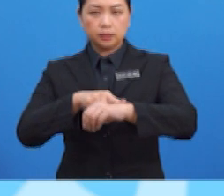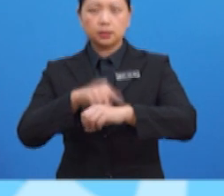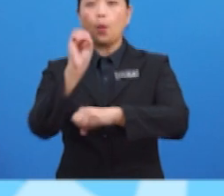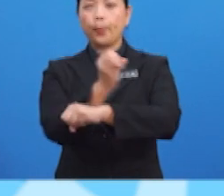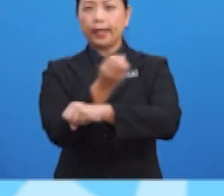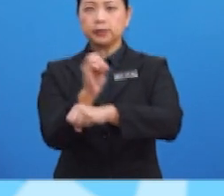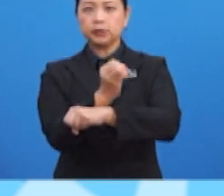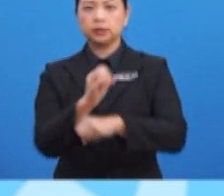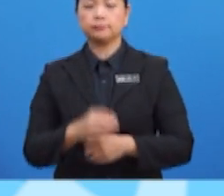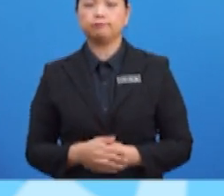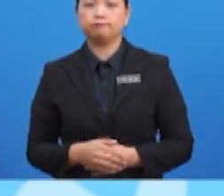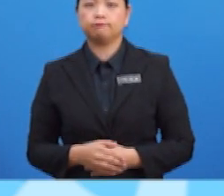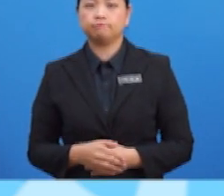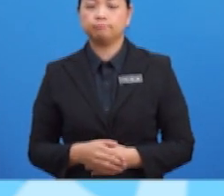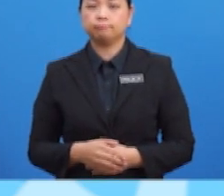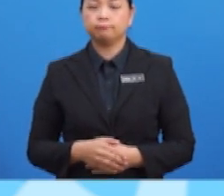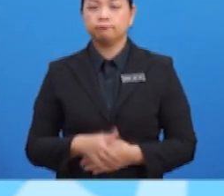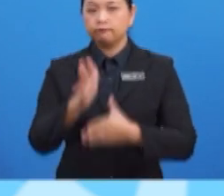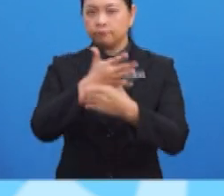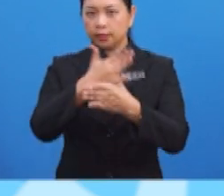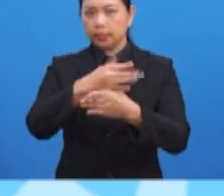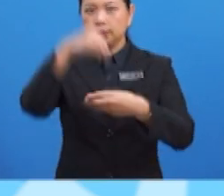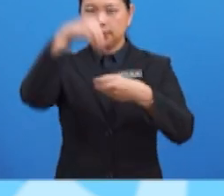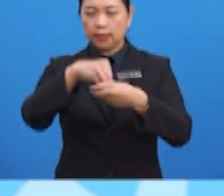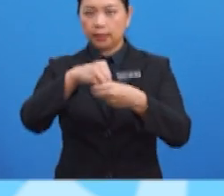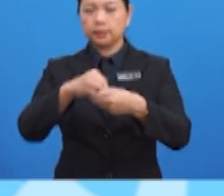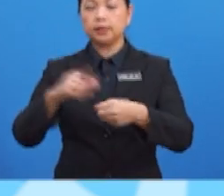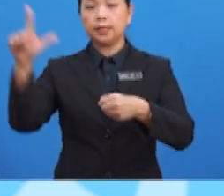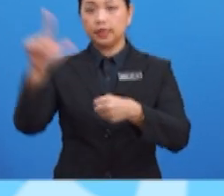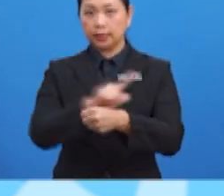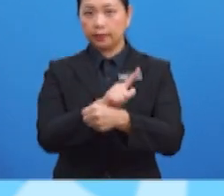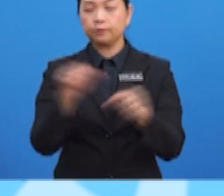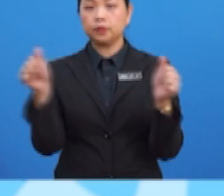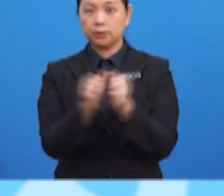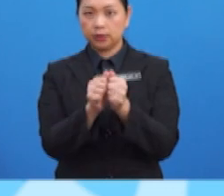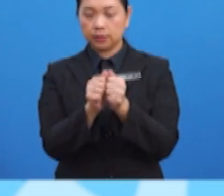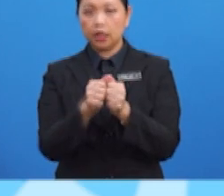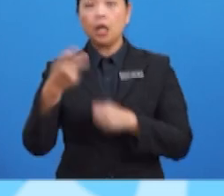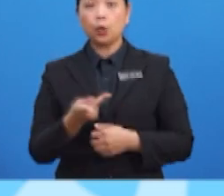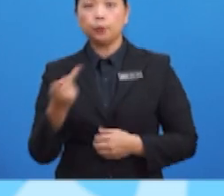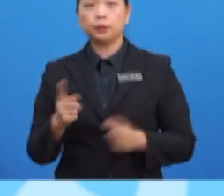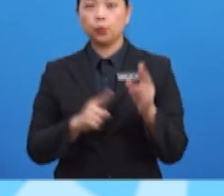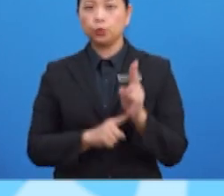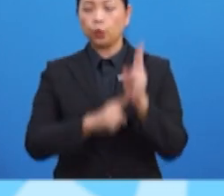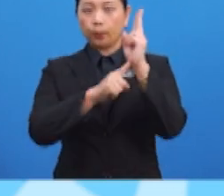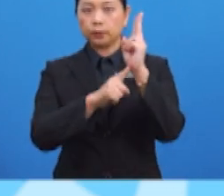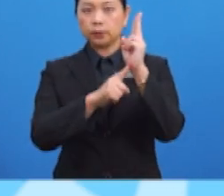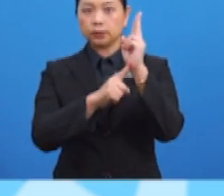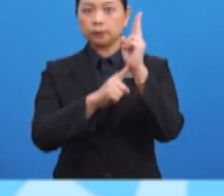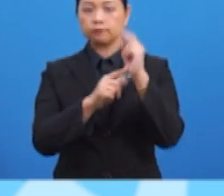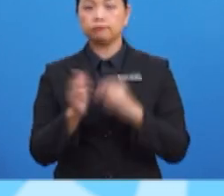beroperasi. Bahagian dalamnya dilengkapi dengan komponen utama iaitu